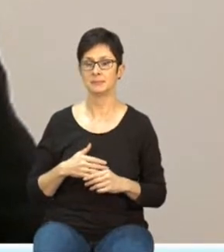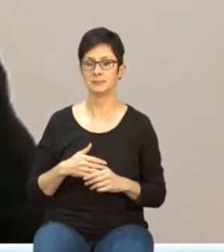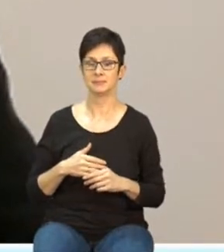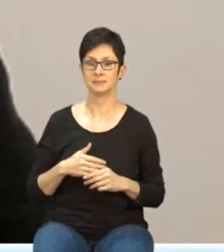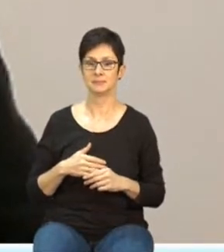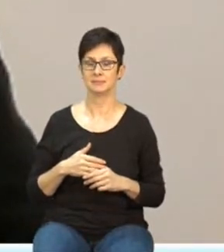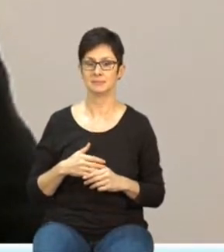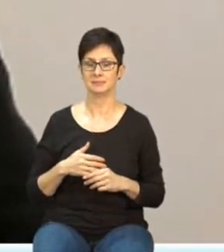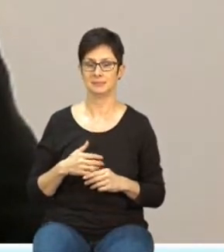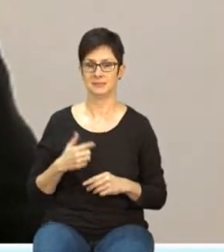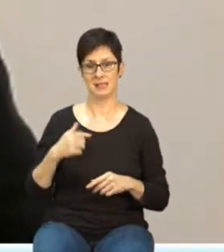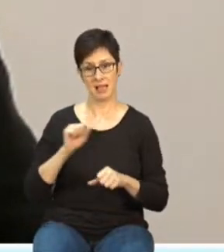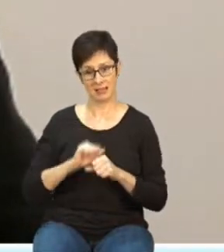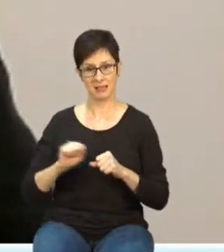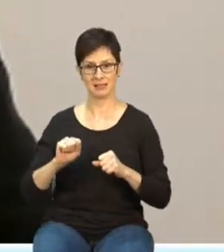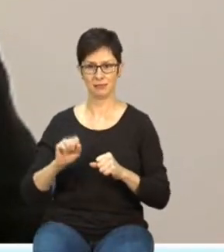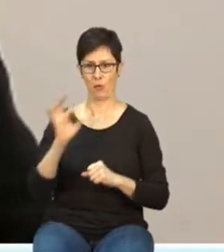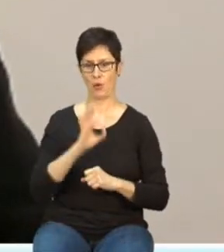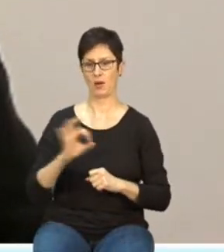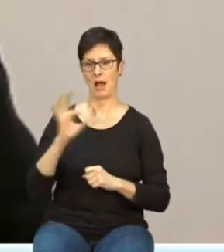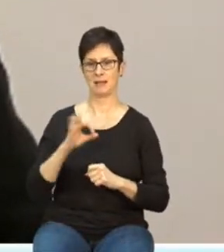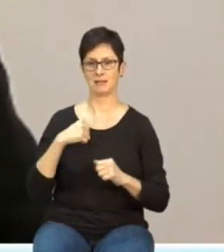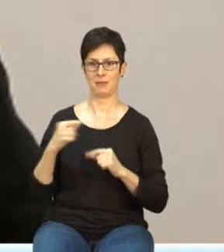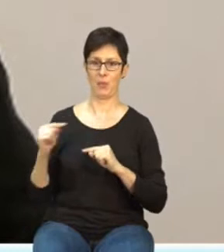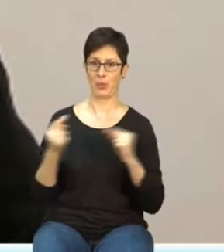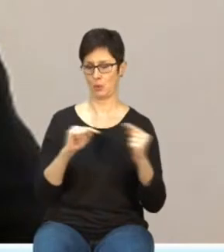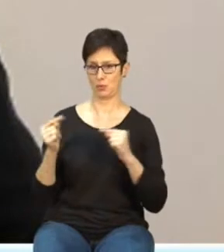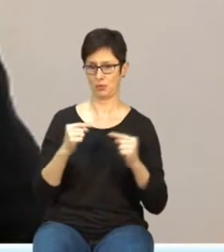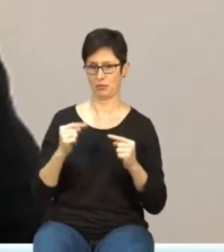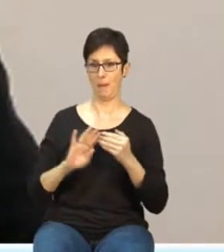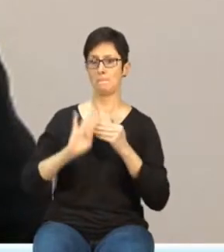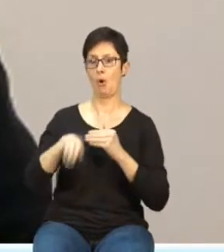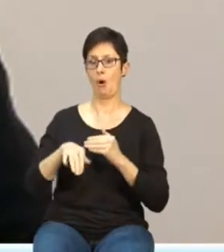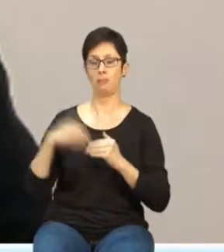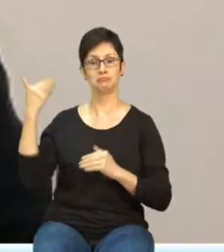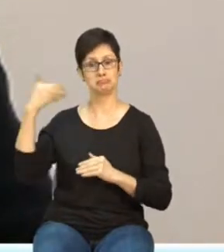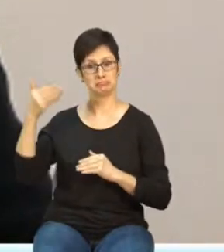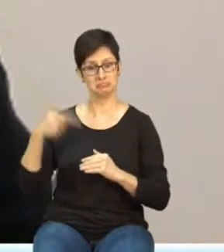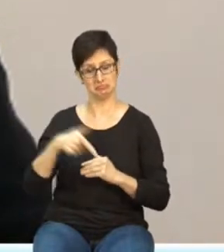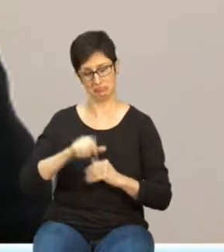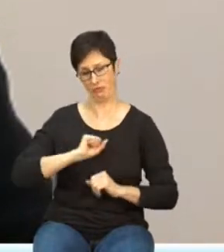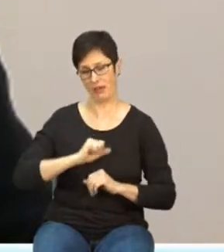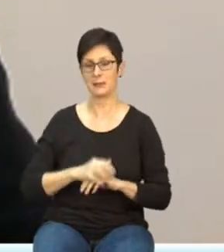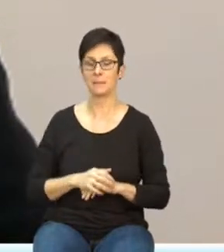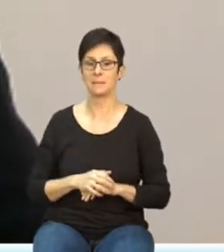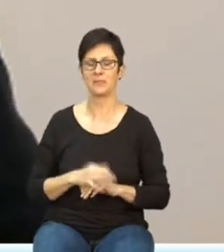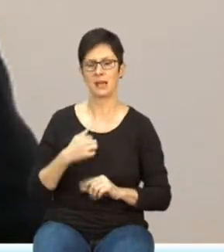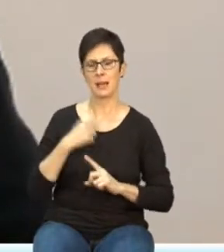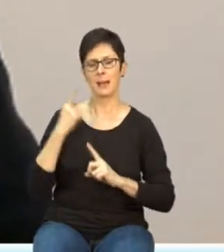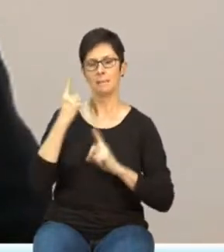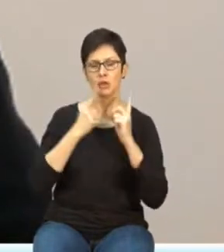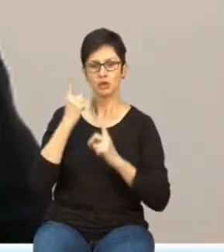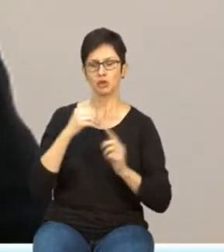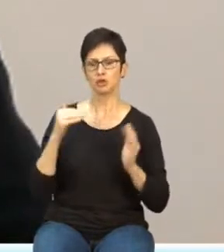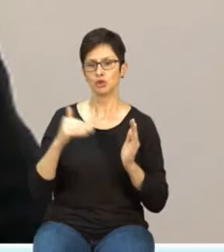mamy miejsce na taką szerszą dyskusję po prezentacji w tym myślę że trzeba także odnieść